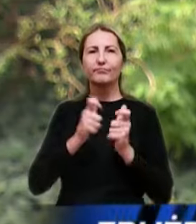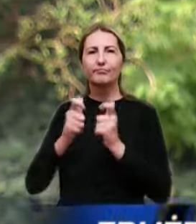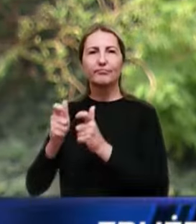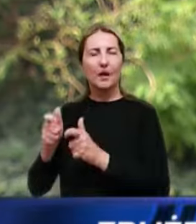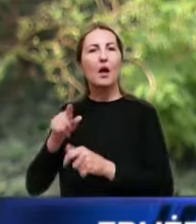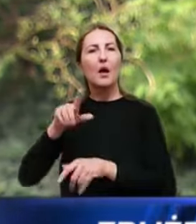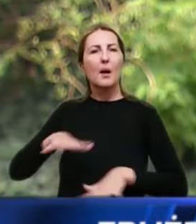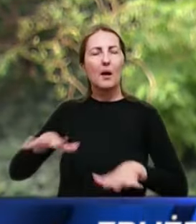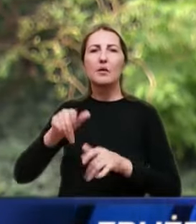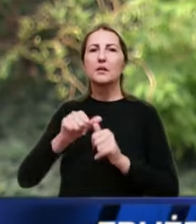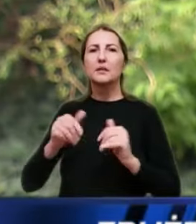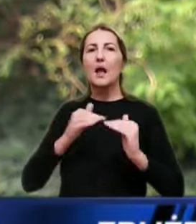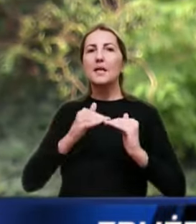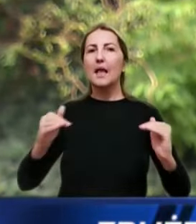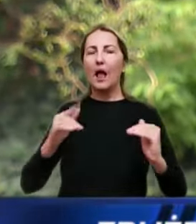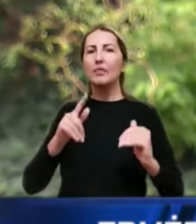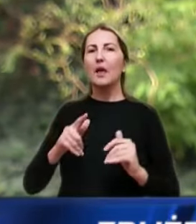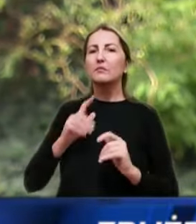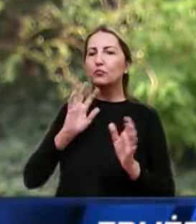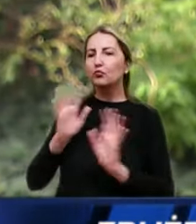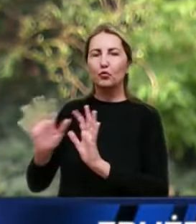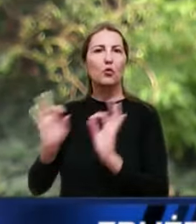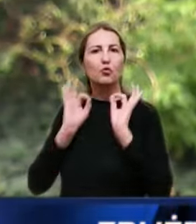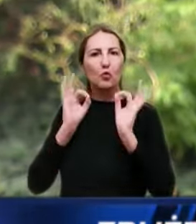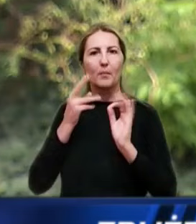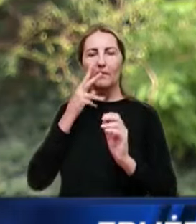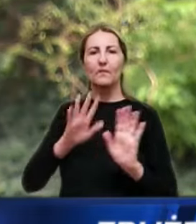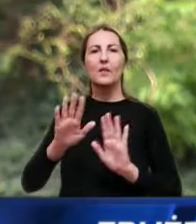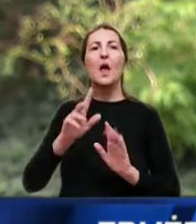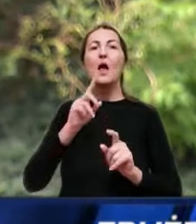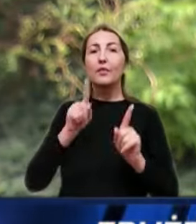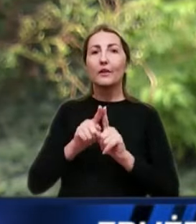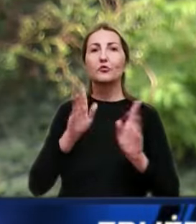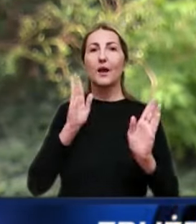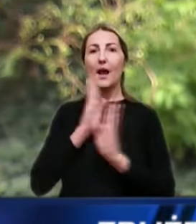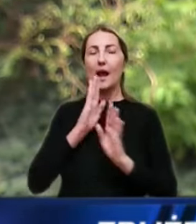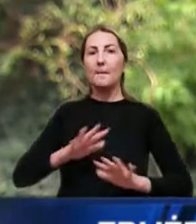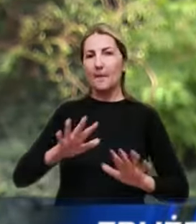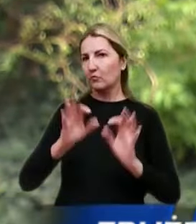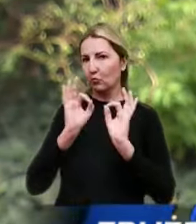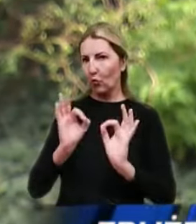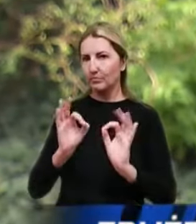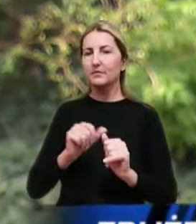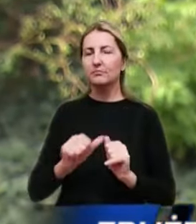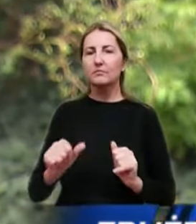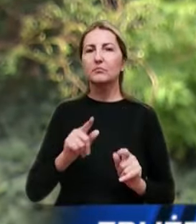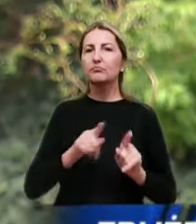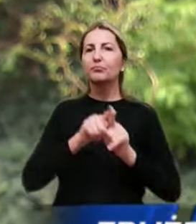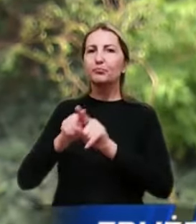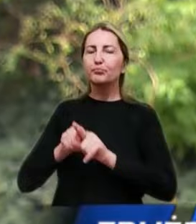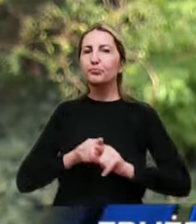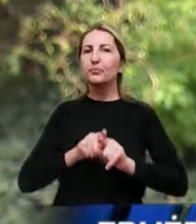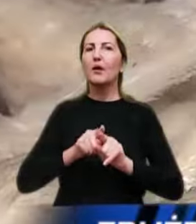są standardy dobrostanowe, mikroklimatyczne, które pozwalają na ujednolicenie warunków